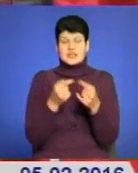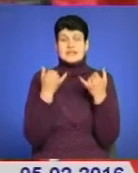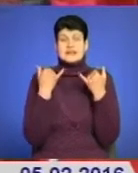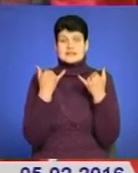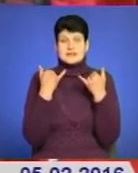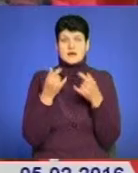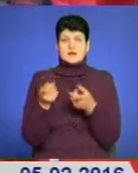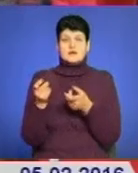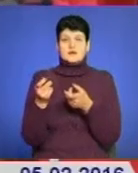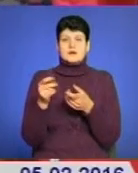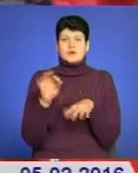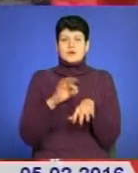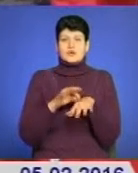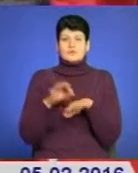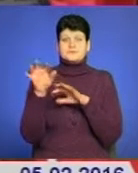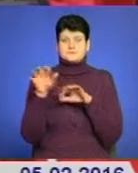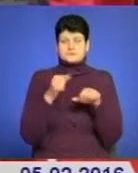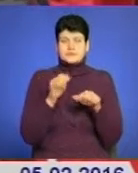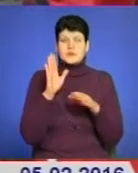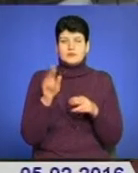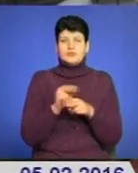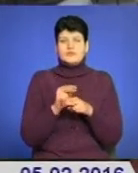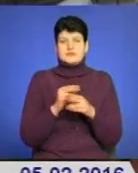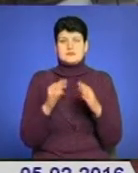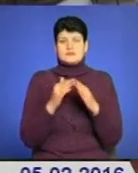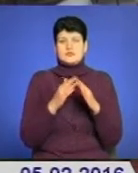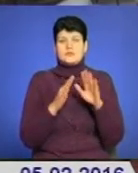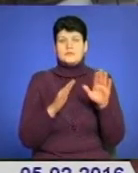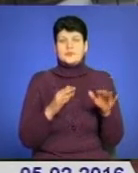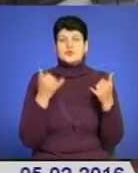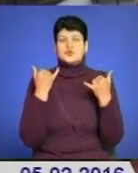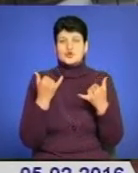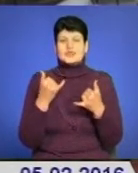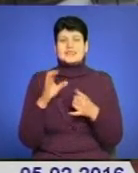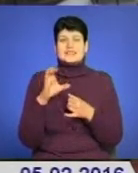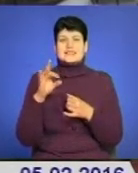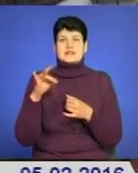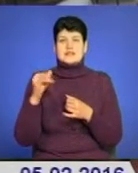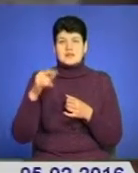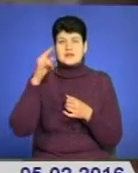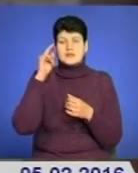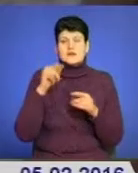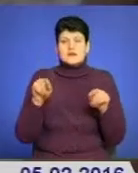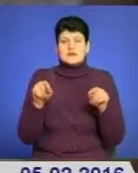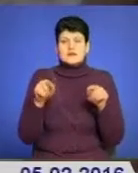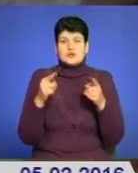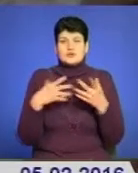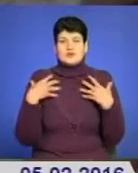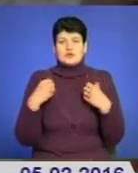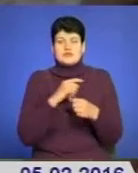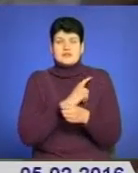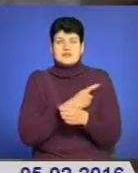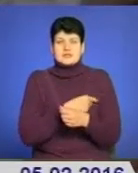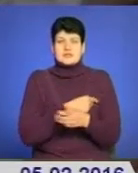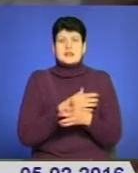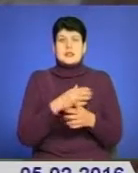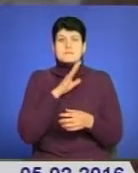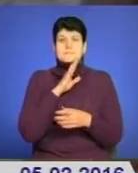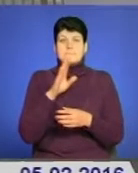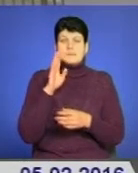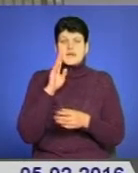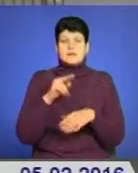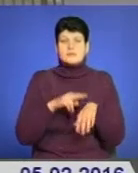хворого транспортуємо, він буде лікуватися по місцю проживання. Сьогодні Сергій відновлює здоров'я і сили у колі рідних та близьких. Мати